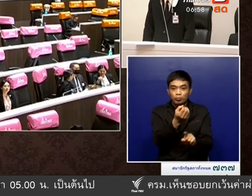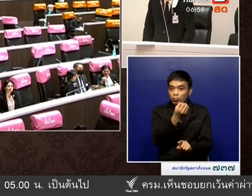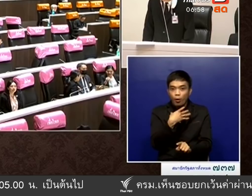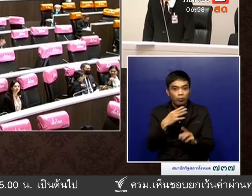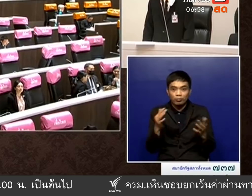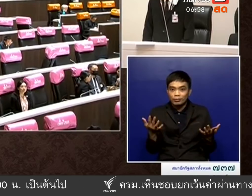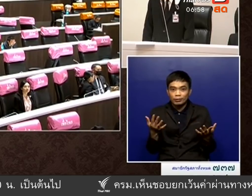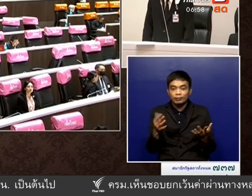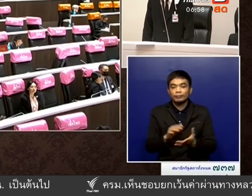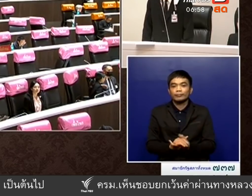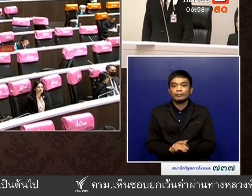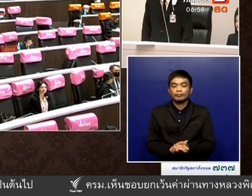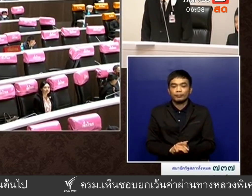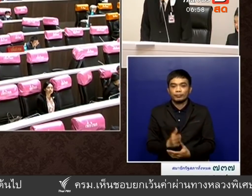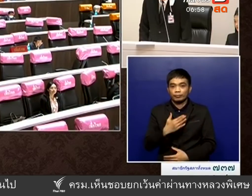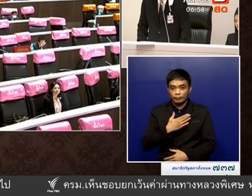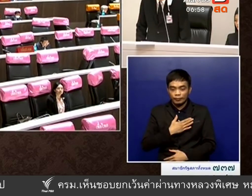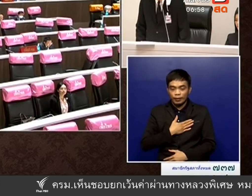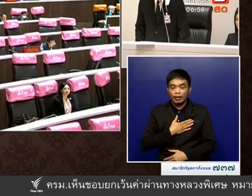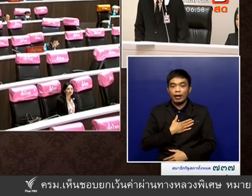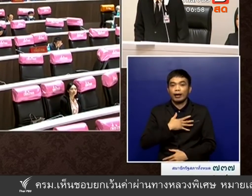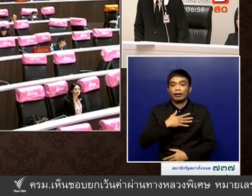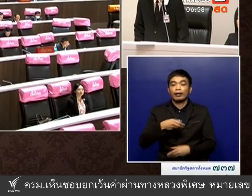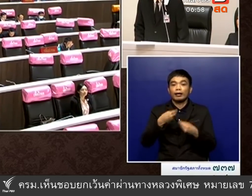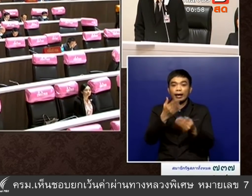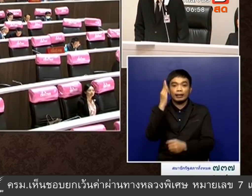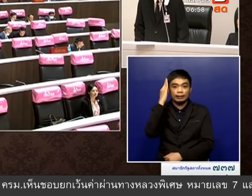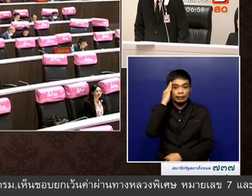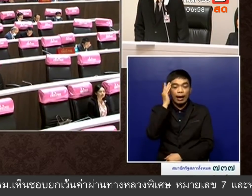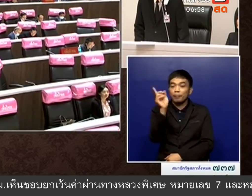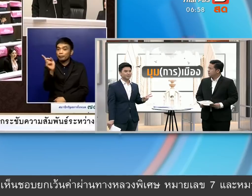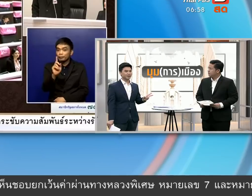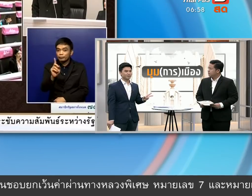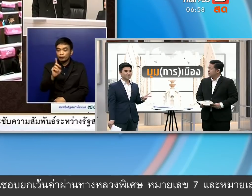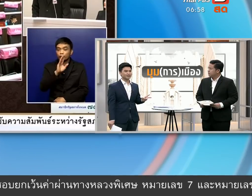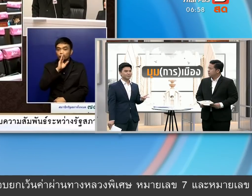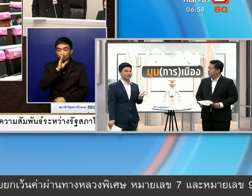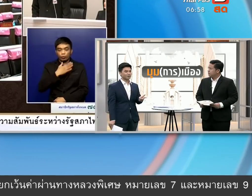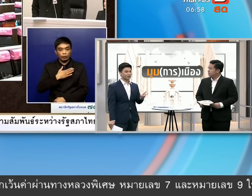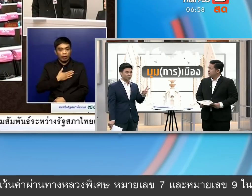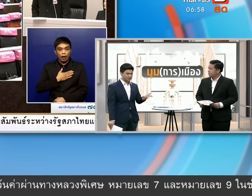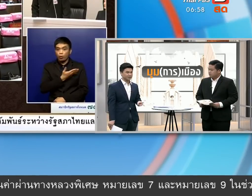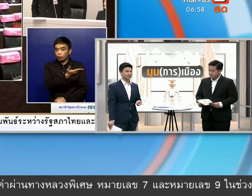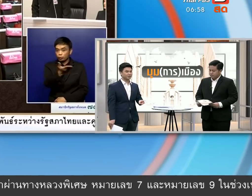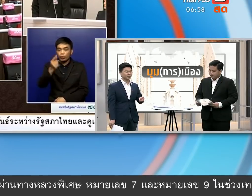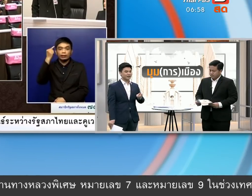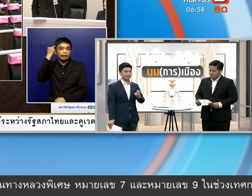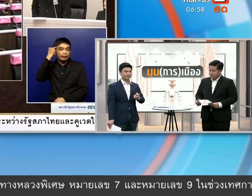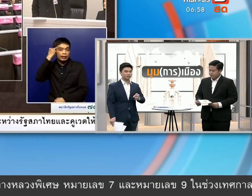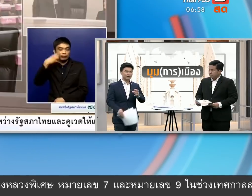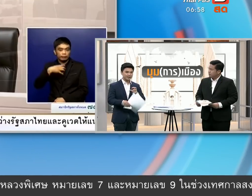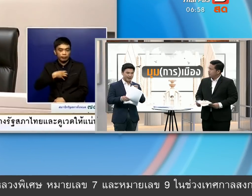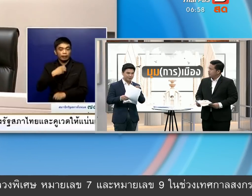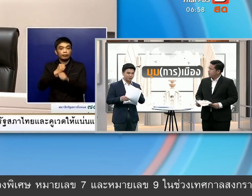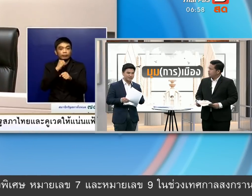ชูศักดิ์ศิริดินเนี่ยไปเพิ่ม 2ข้อกับก็คือกรณีที่รัฐสภามีมติกับอันที่สองก็คือเพิ่มกรณีที่ประชาชนเข้าชื่อเพื่อ